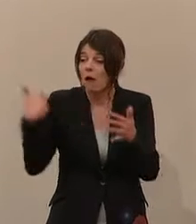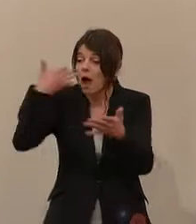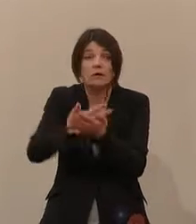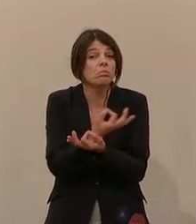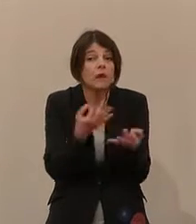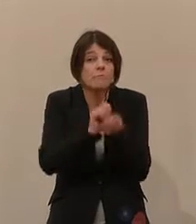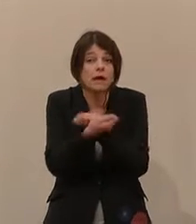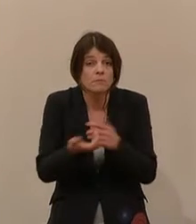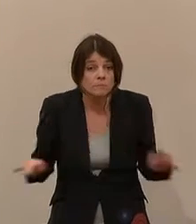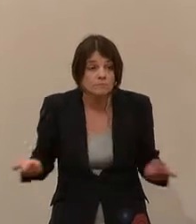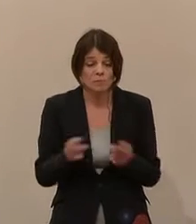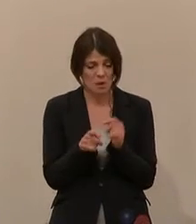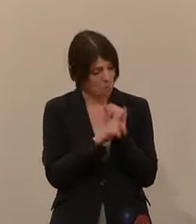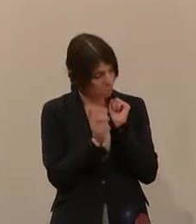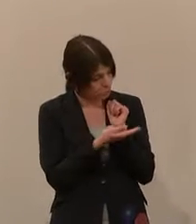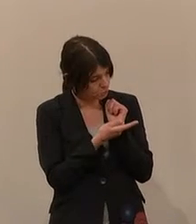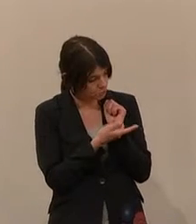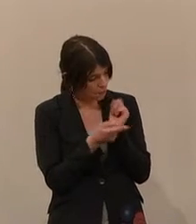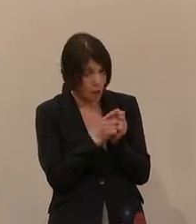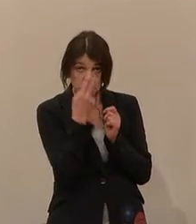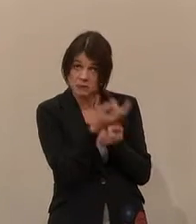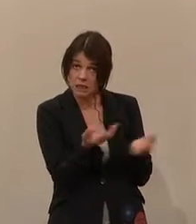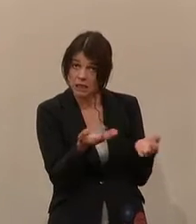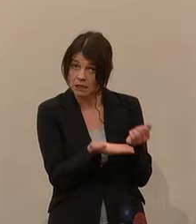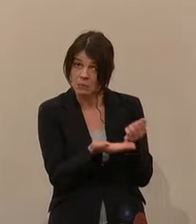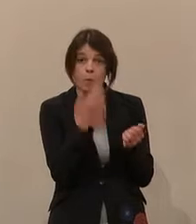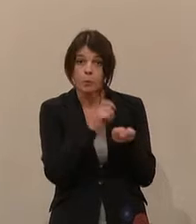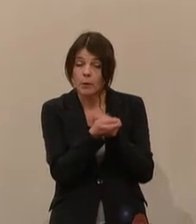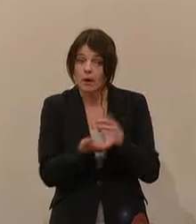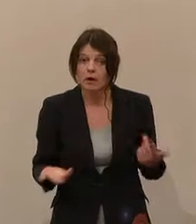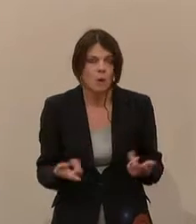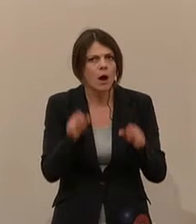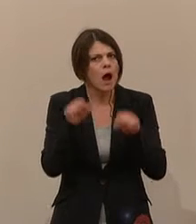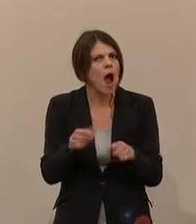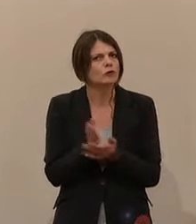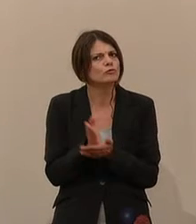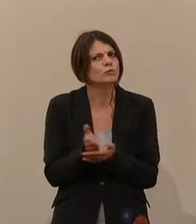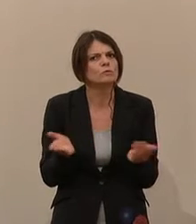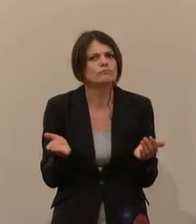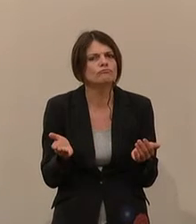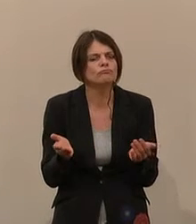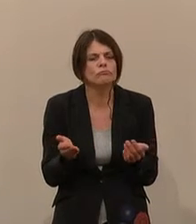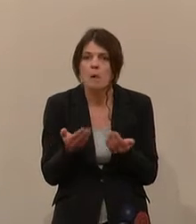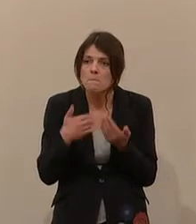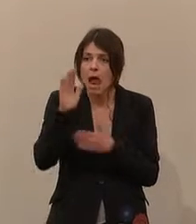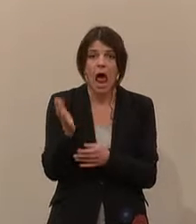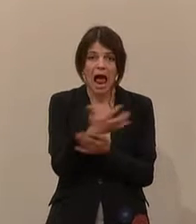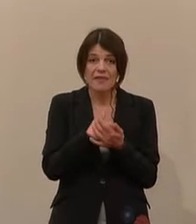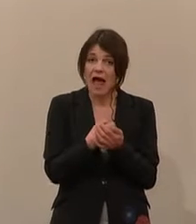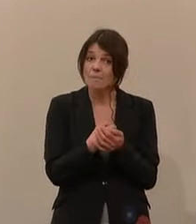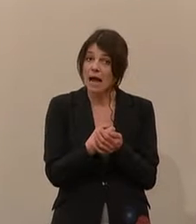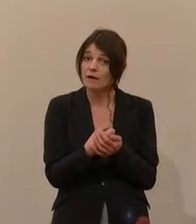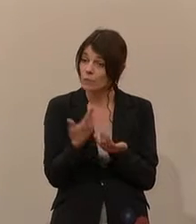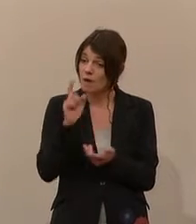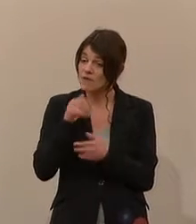ist und auch hier im Budget noch nichts geschehen ist. Also Sie hätten hier ja schon die Mehreinnahmen, die dem